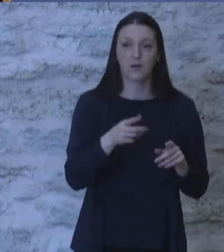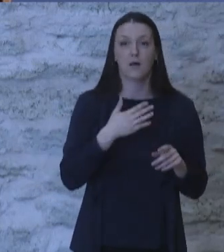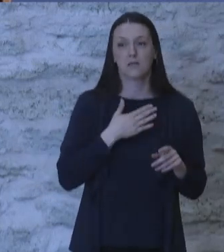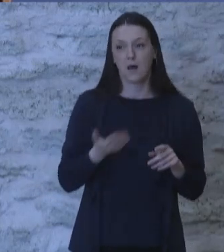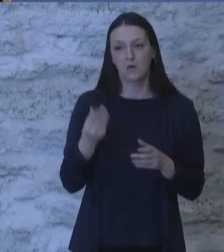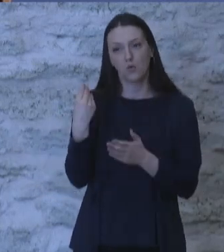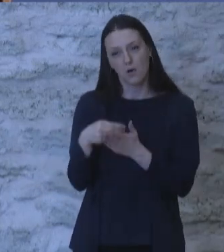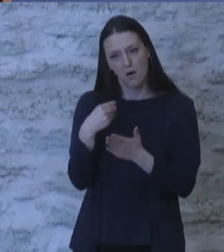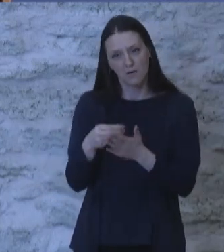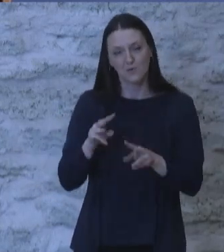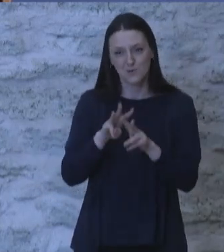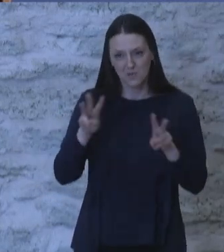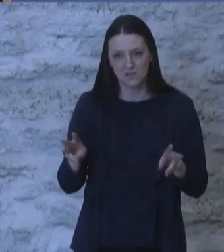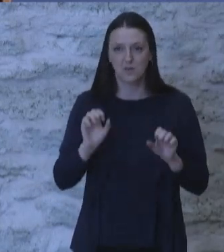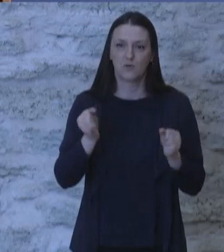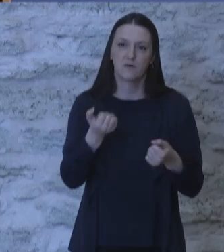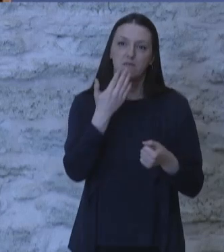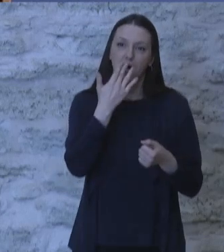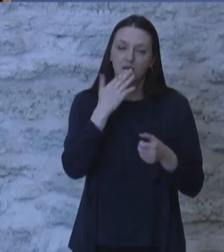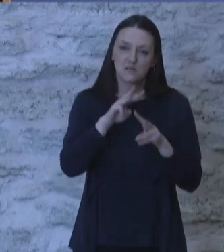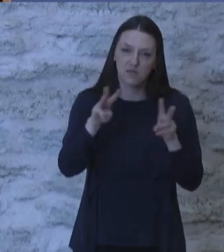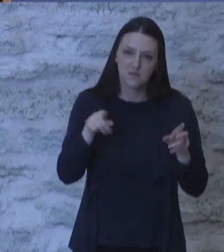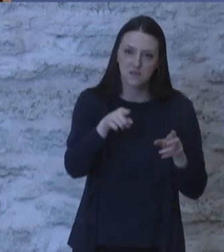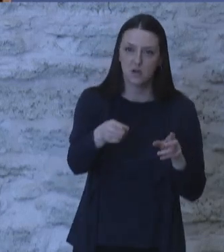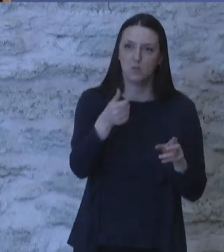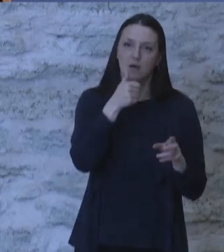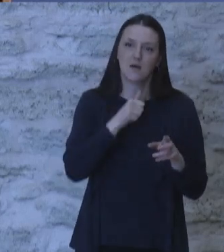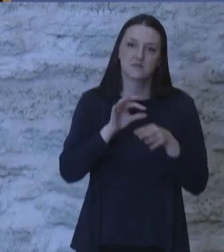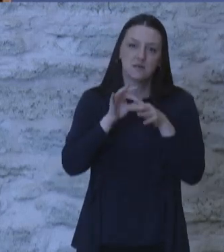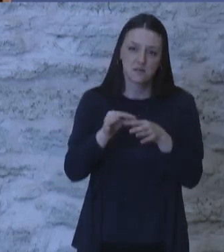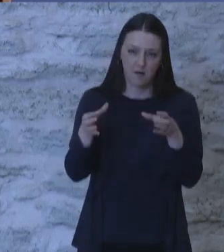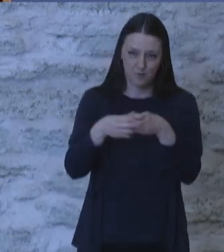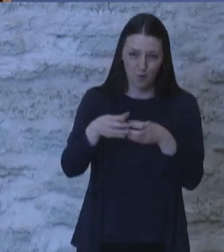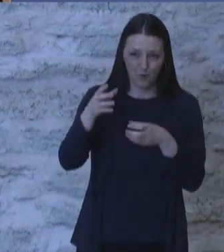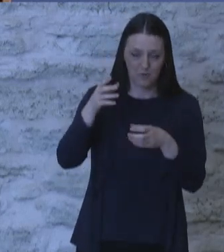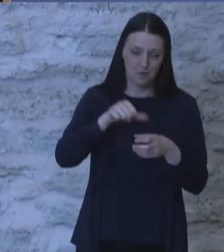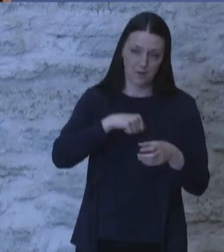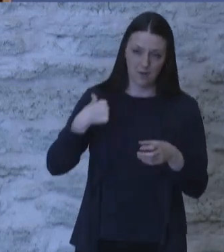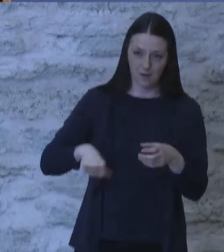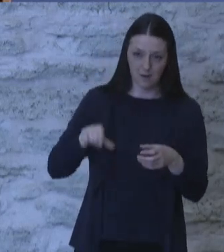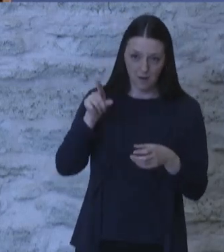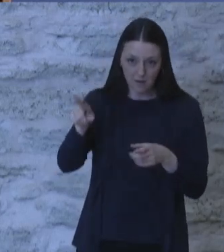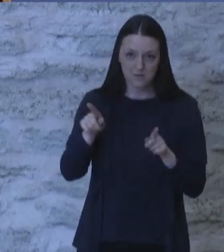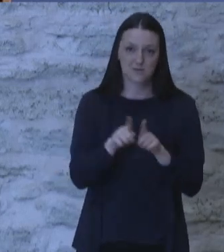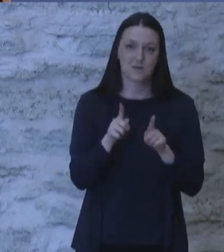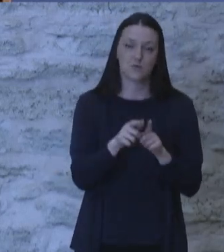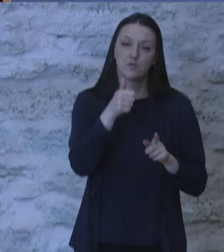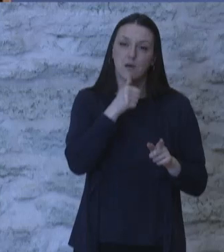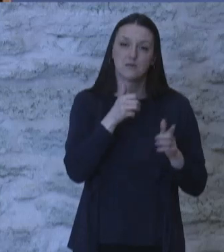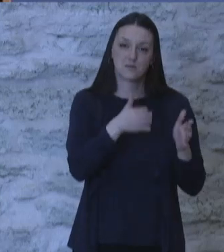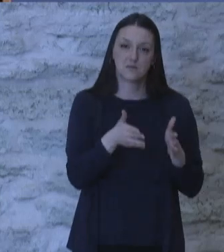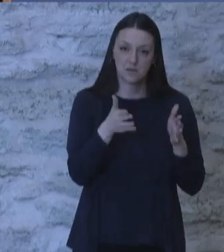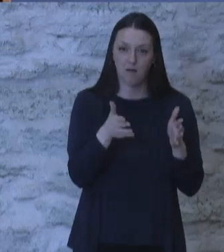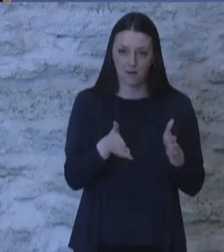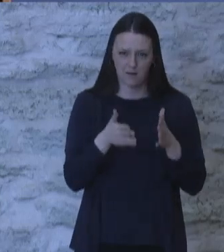rahandusministeriumile, tänu välisministeriumile, Eesti saadkonnale Hiinas, aga kindlasti ka Eesti haiglatele, toon siin välja